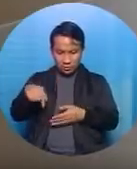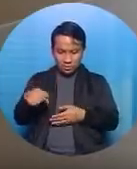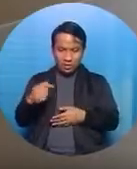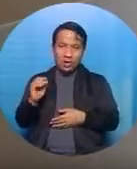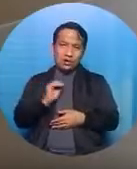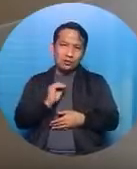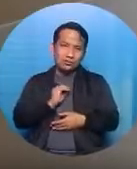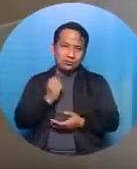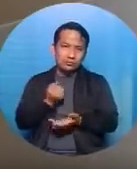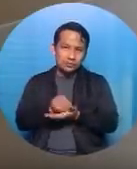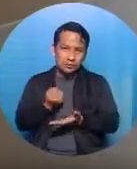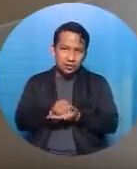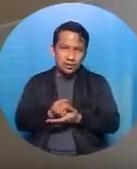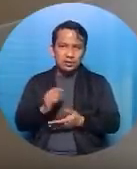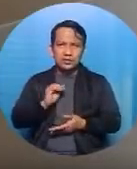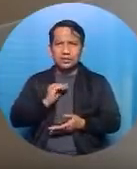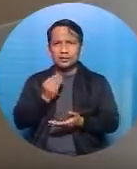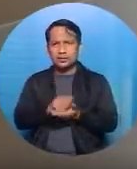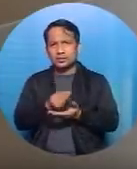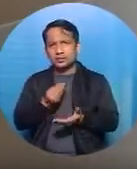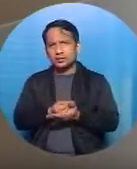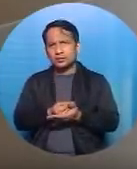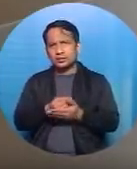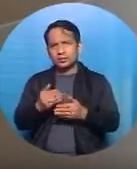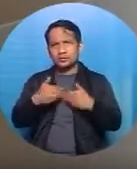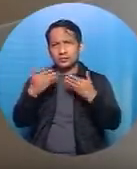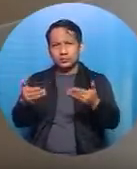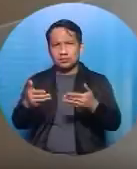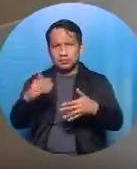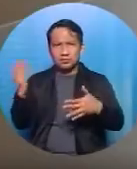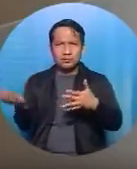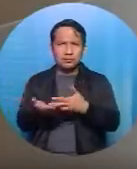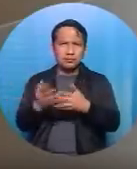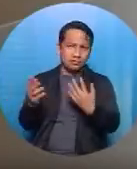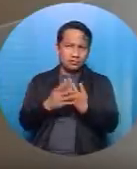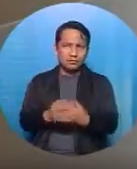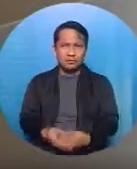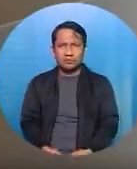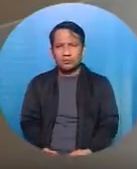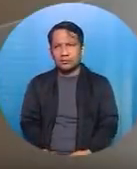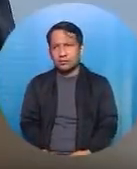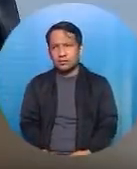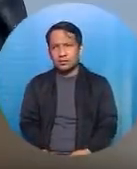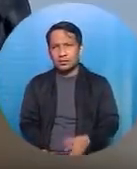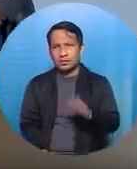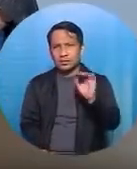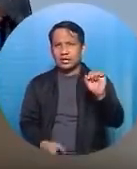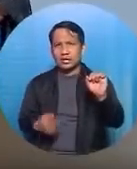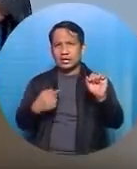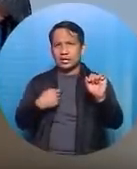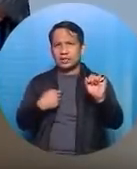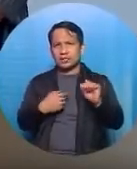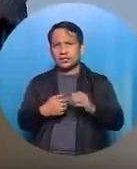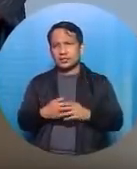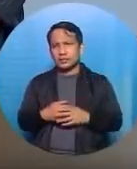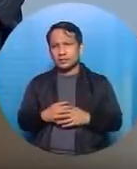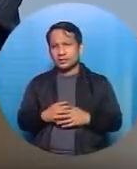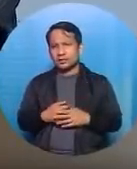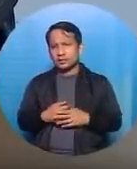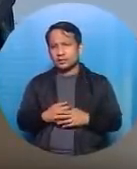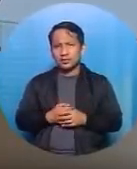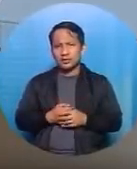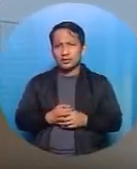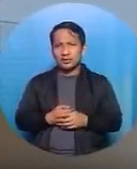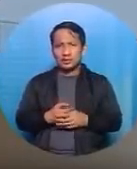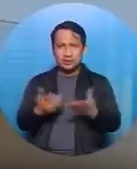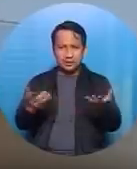Yung ginagastos namin dito, sahod ko yan. Pera ko yan. Ay, hindi. Itutuloy ko yung laban. Papakulong ko kayong dalawa. Ma'am, makasingit. Ma'am Angelica. Yes po.